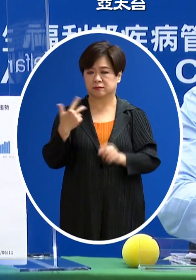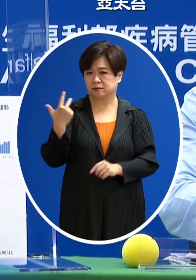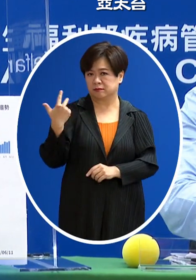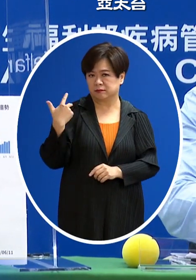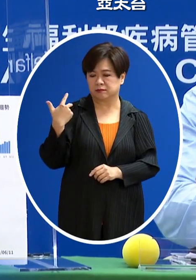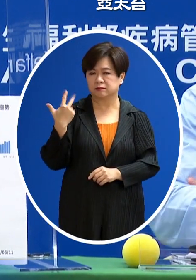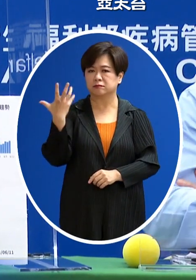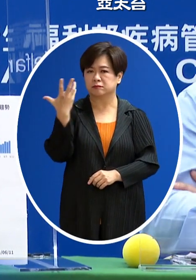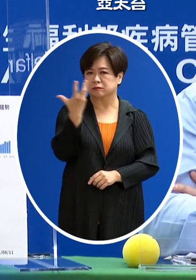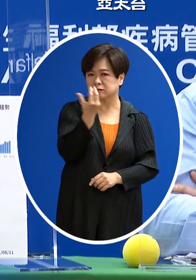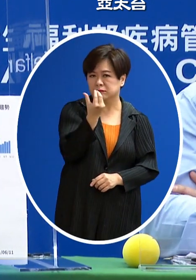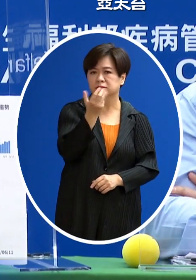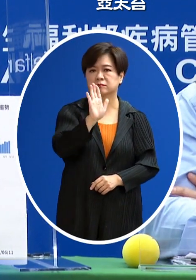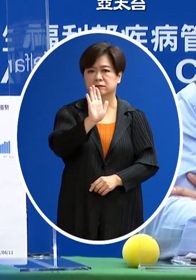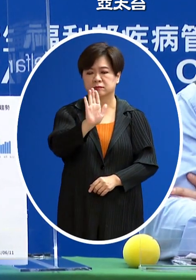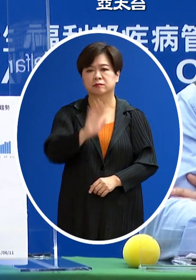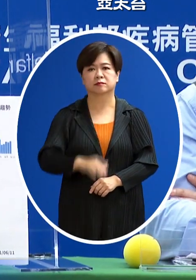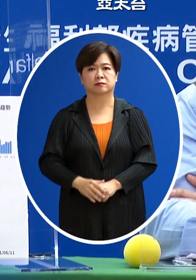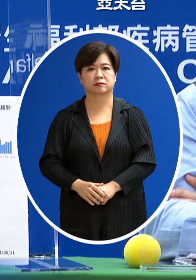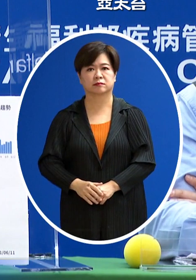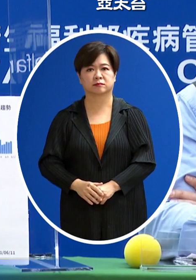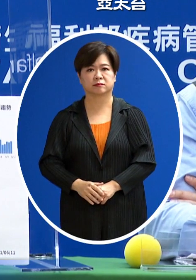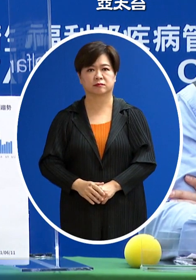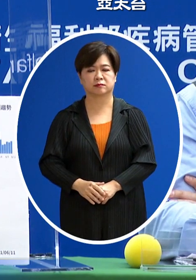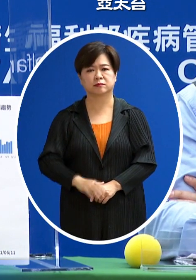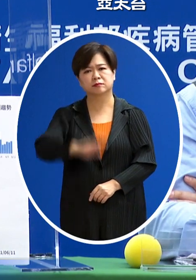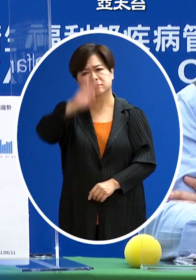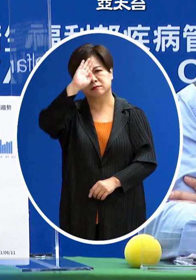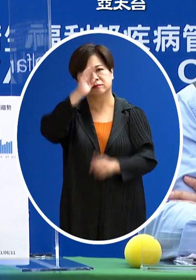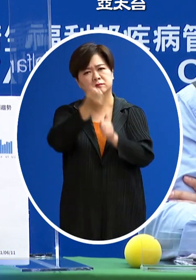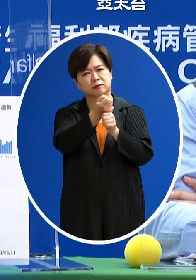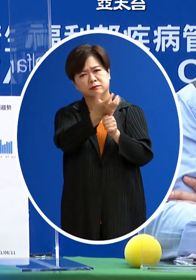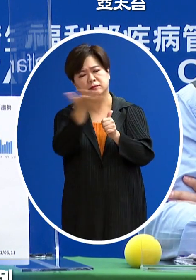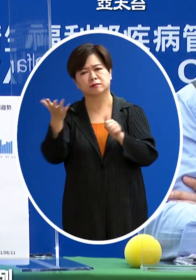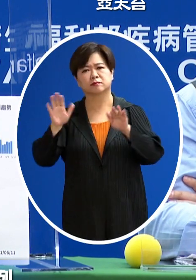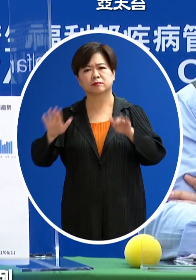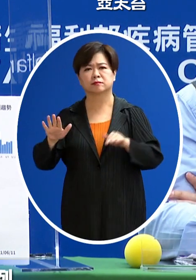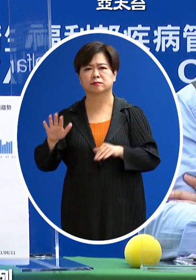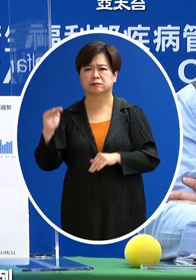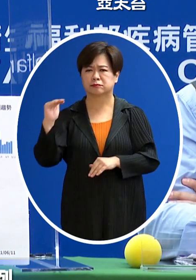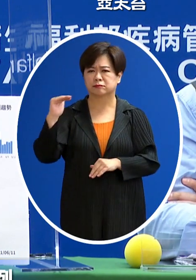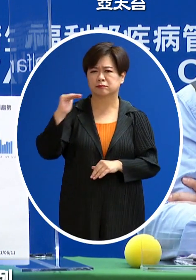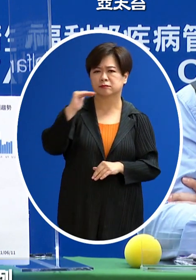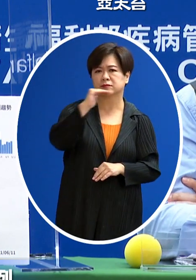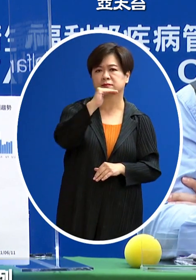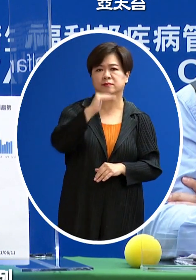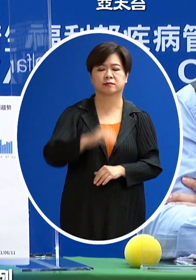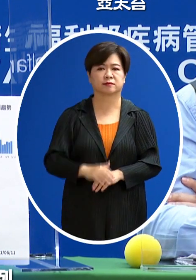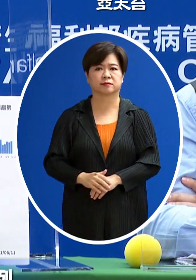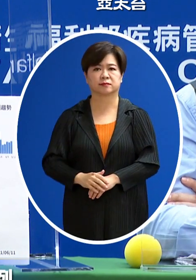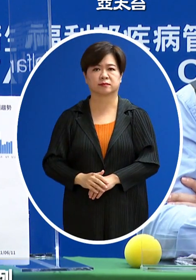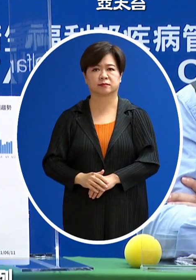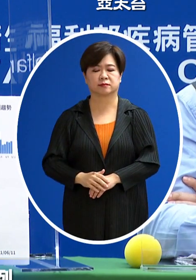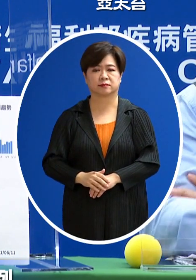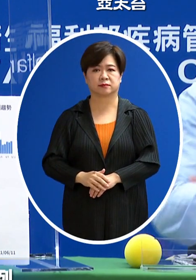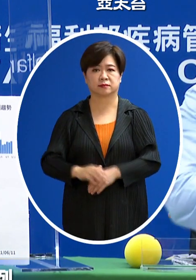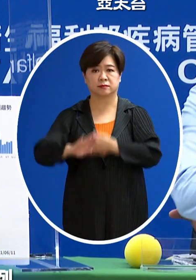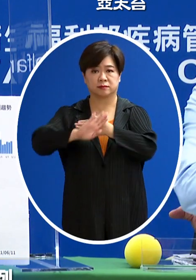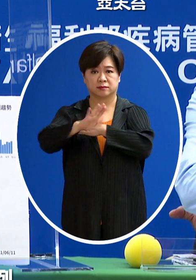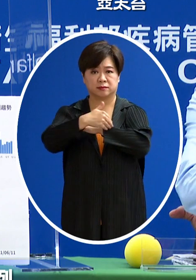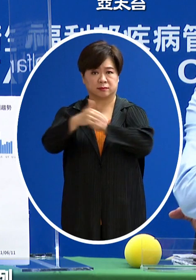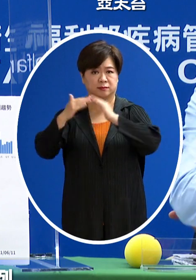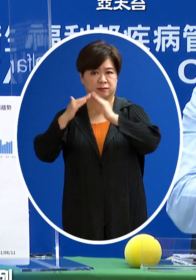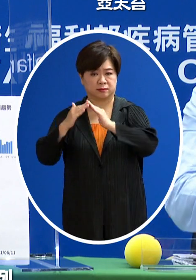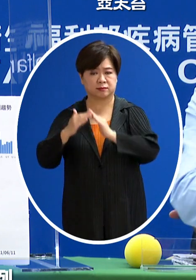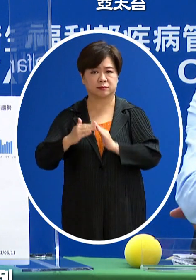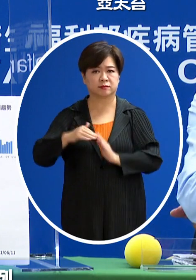较少一点，不过疫情大概就是在这个地方，那其他的县市也